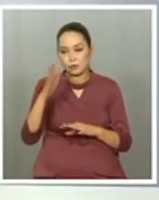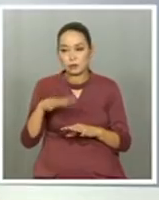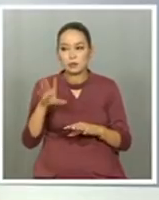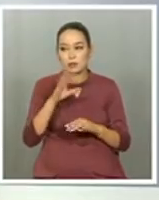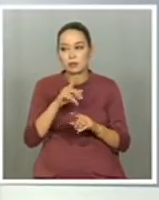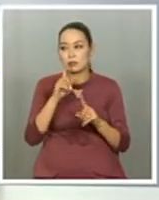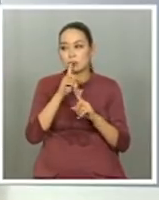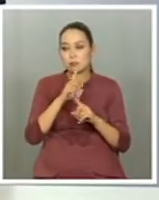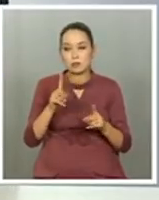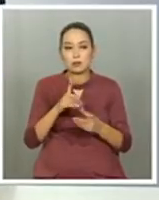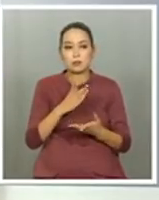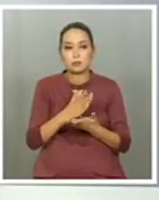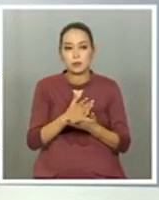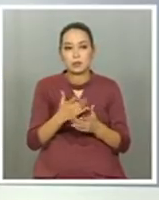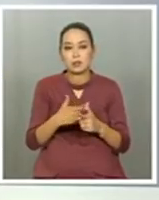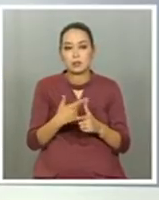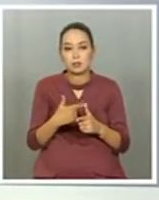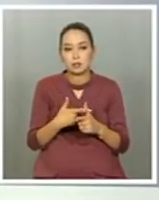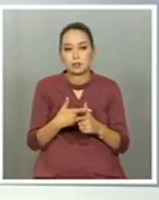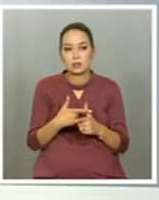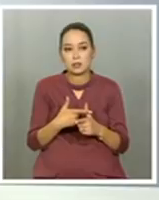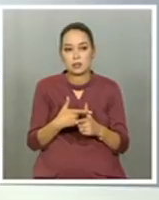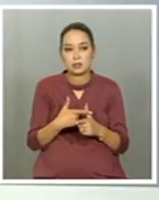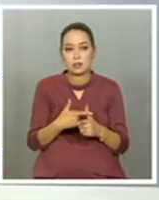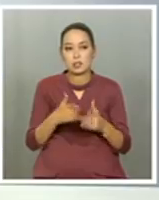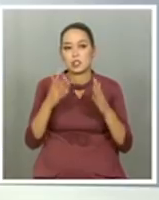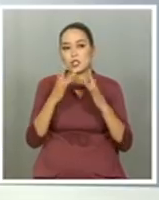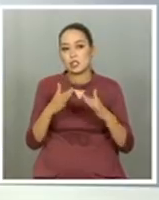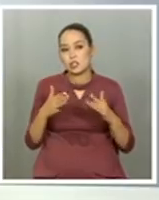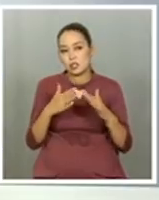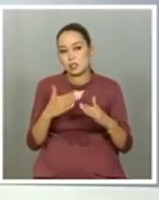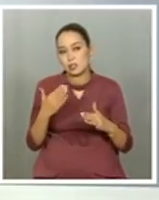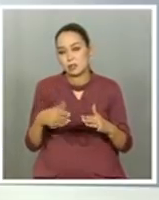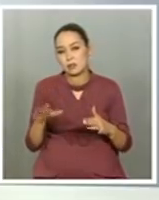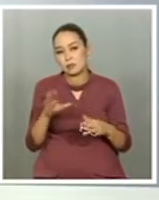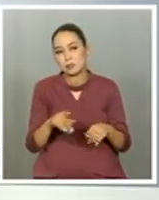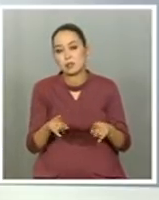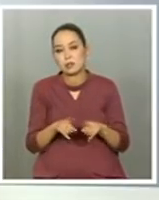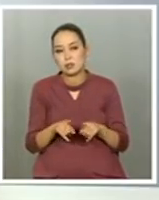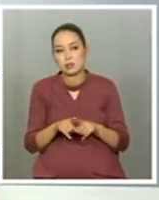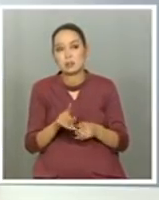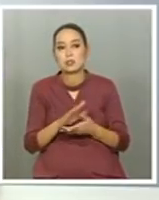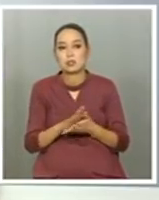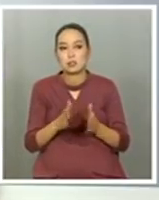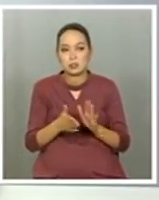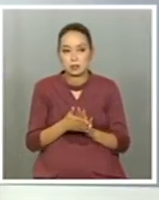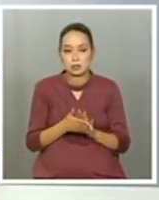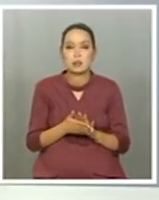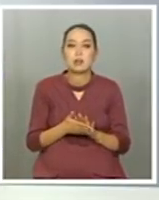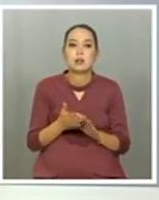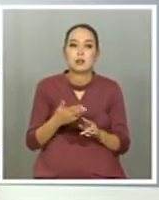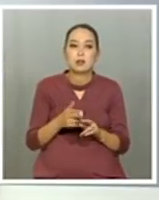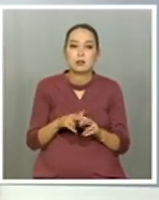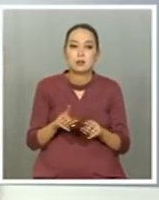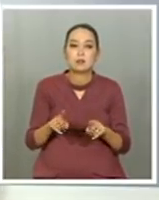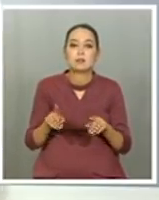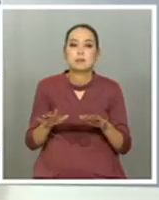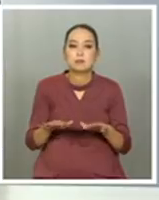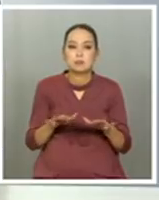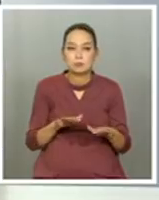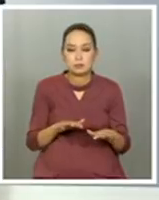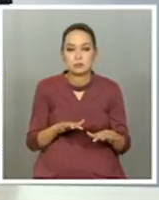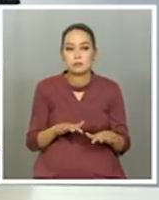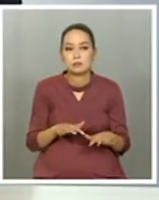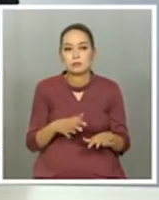болады. Бұл шыршалар үшін аса бір тиімді жағдай болмаса да, адам көзі үшін бір әдемі көрініс болып тұрады